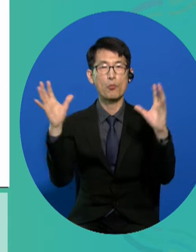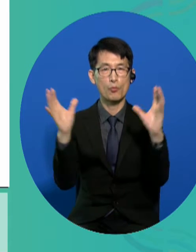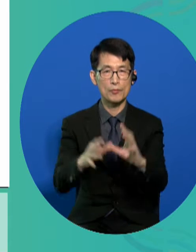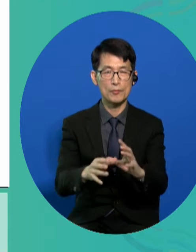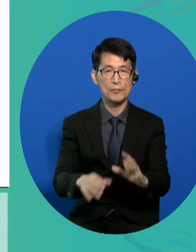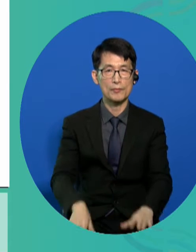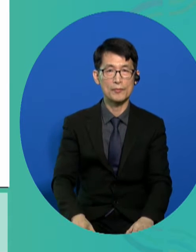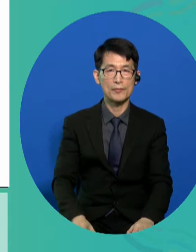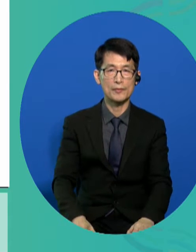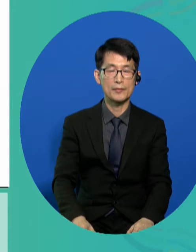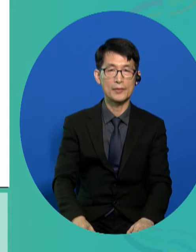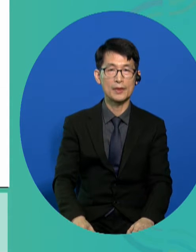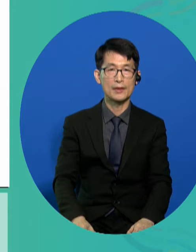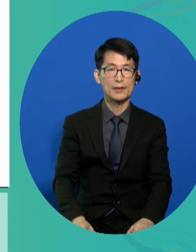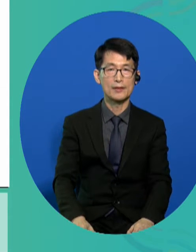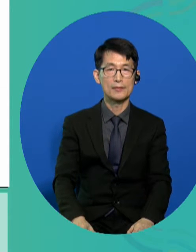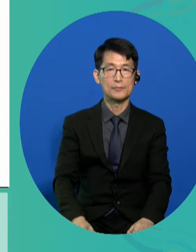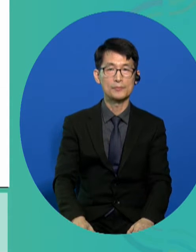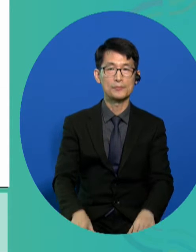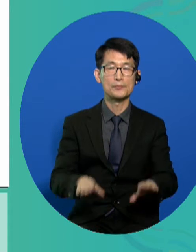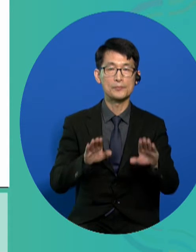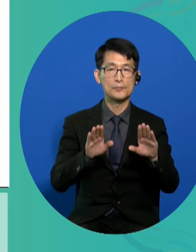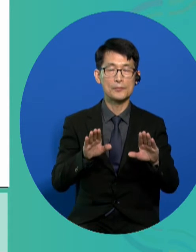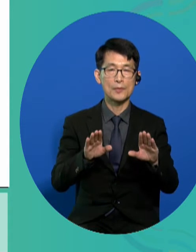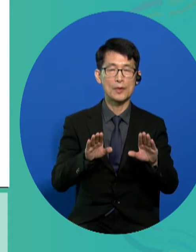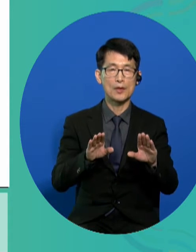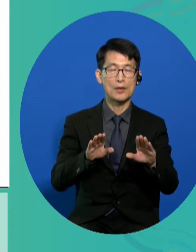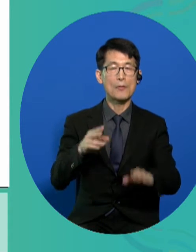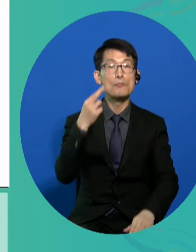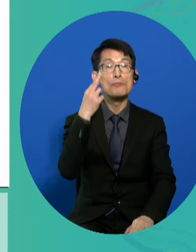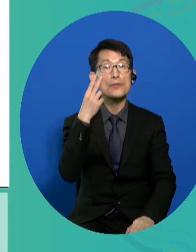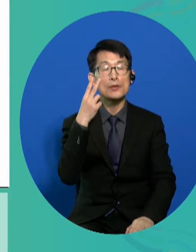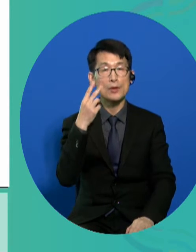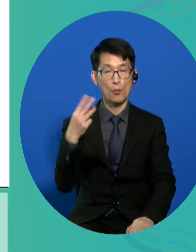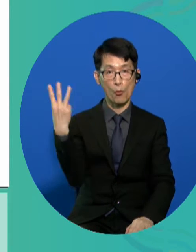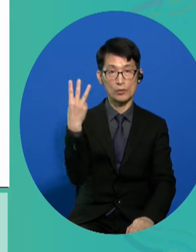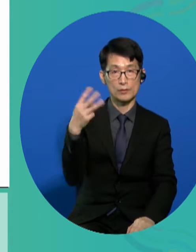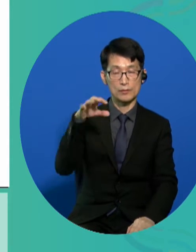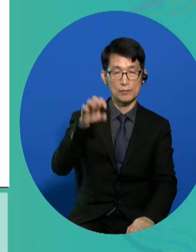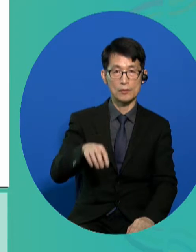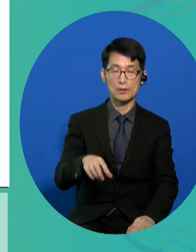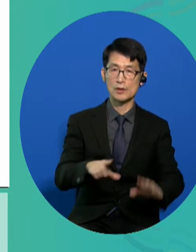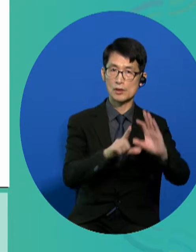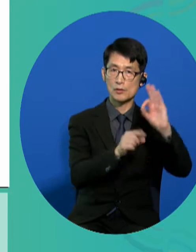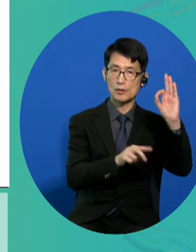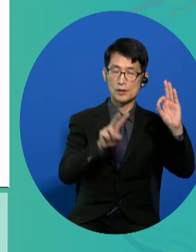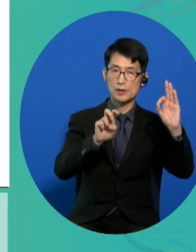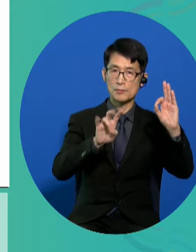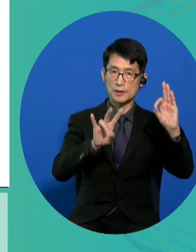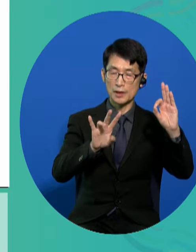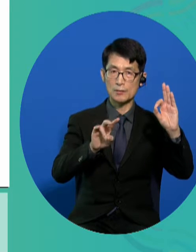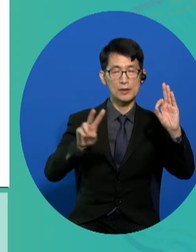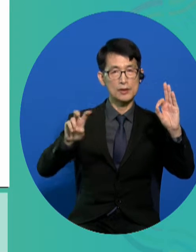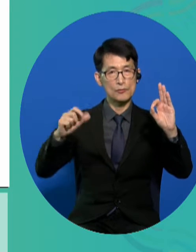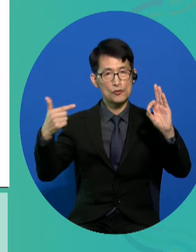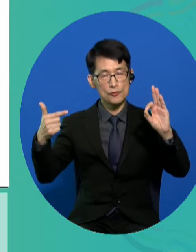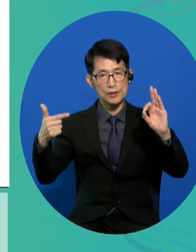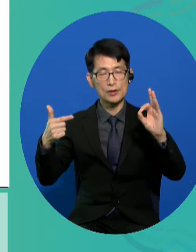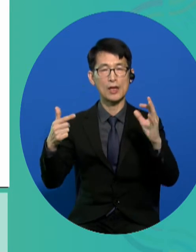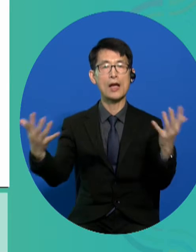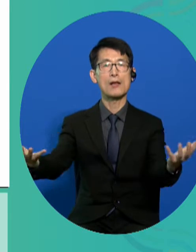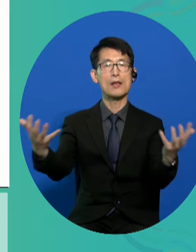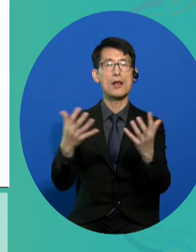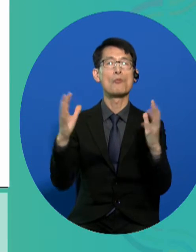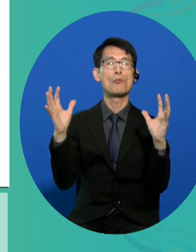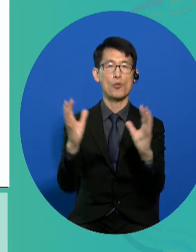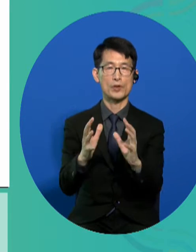하는 컨퍼런스인데요. 차기 컨퍼런스가 이곳 워싱턴 DC에서 10월 24일에서 26일에 개최될 예정입니다. 여러분